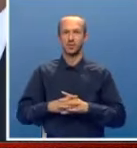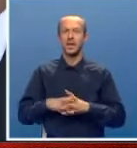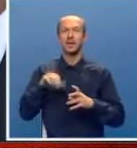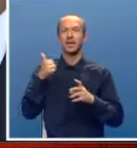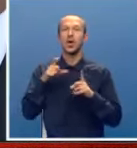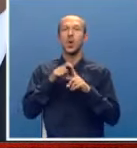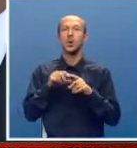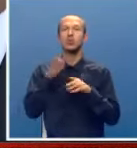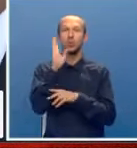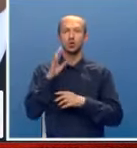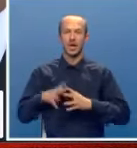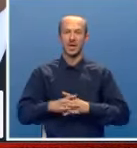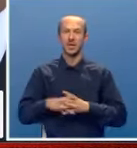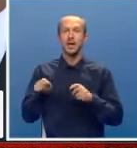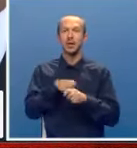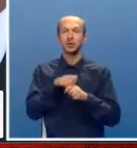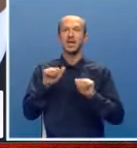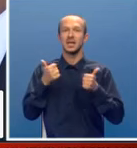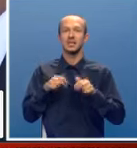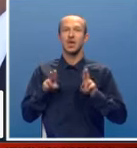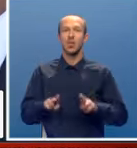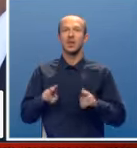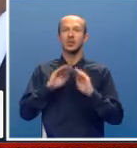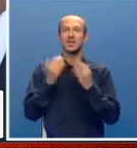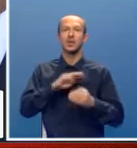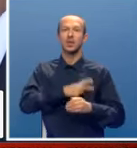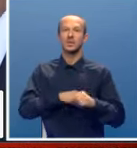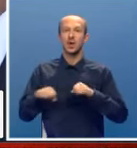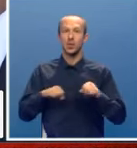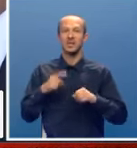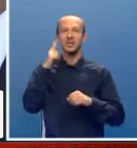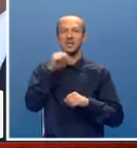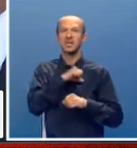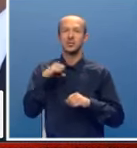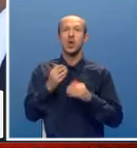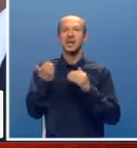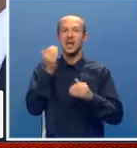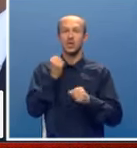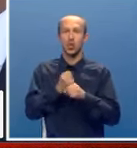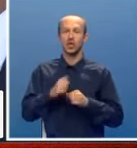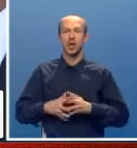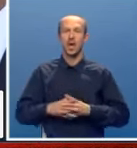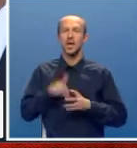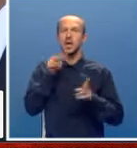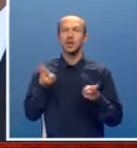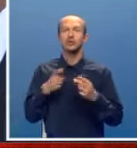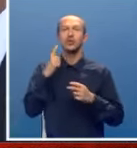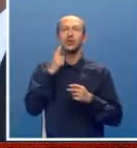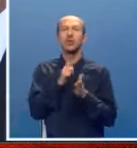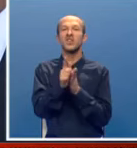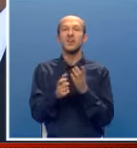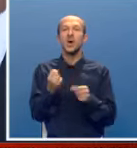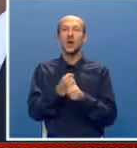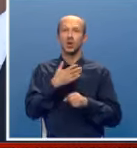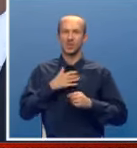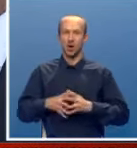od tih budućih rekonstrukcija jeste upravo zgrada policijske uprave, jer svjesni smo da je davno urađena i da jednostavno zub vremena uradio